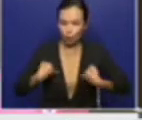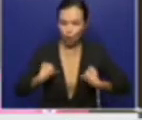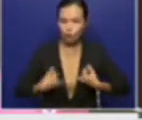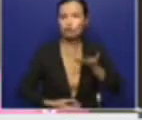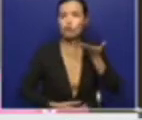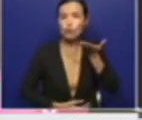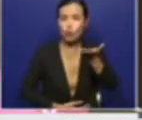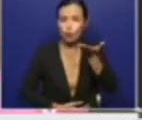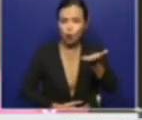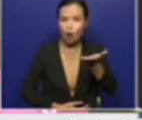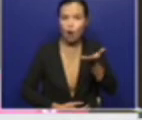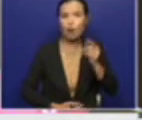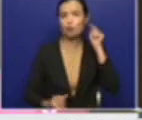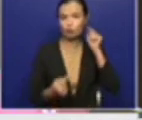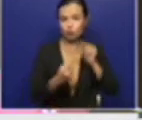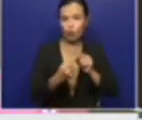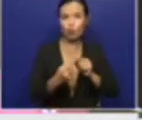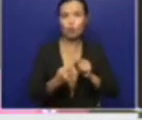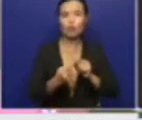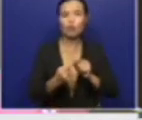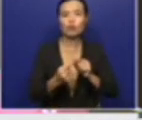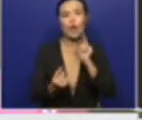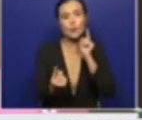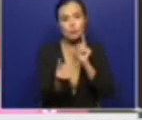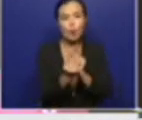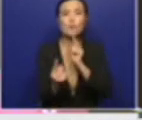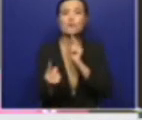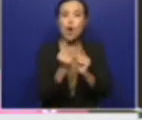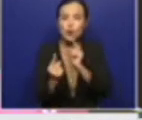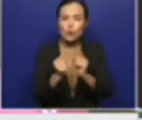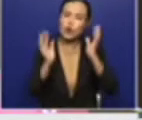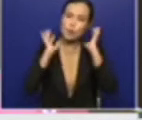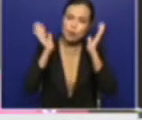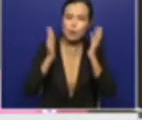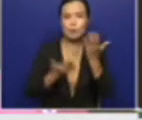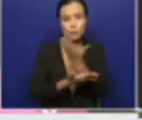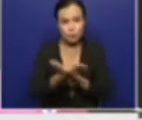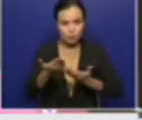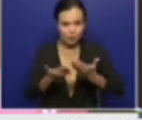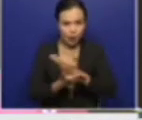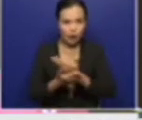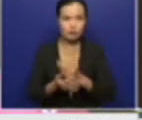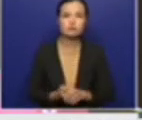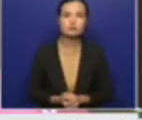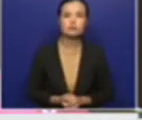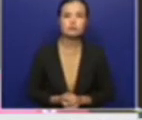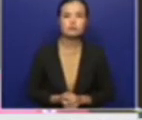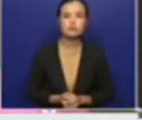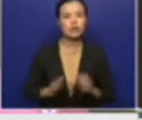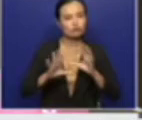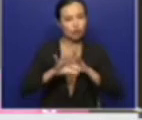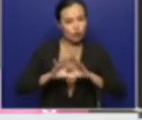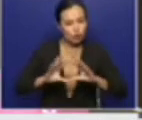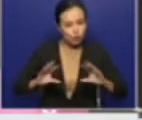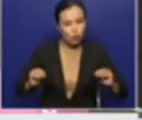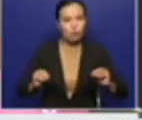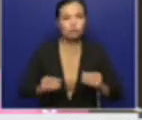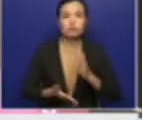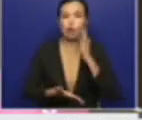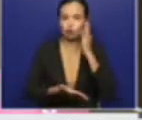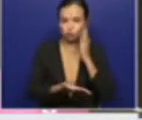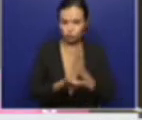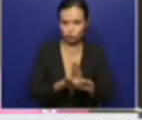ร้องโดยตรงได้พูดจาได้ปราศัยกันมันถึงจะสงบมันถึงจะยุ